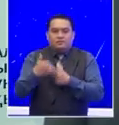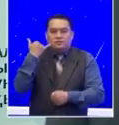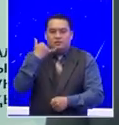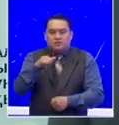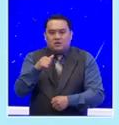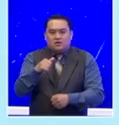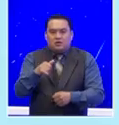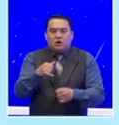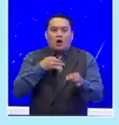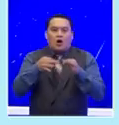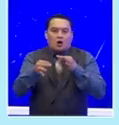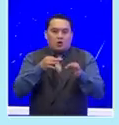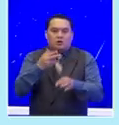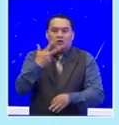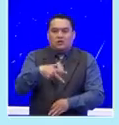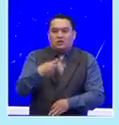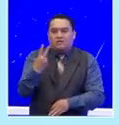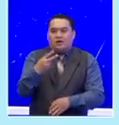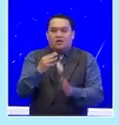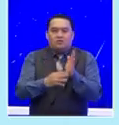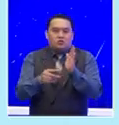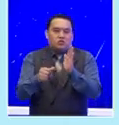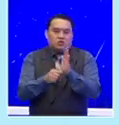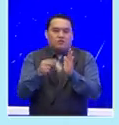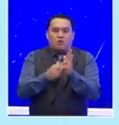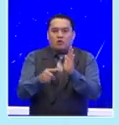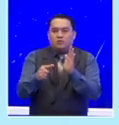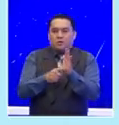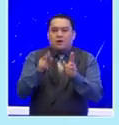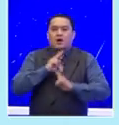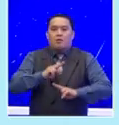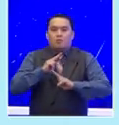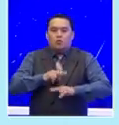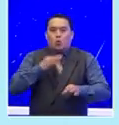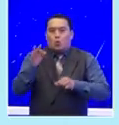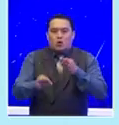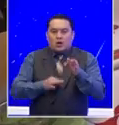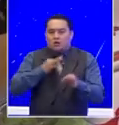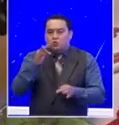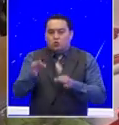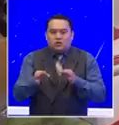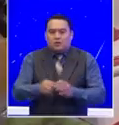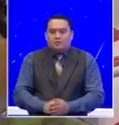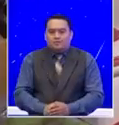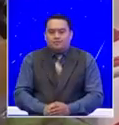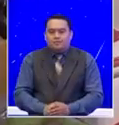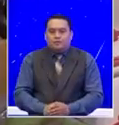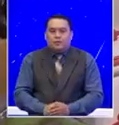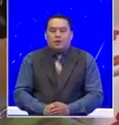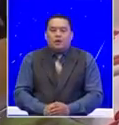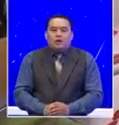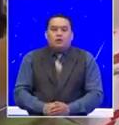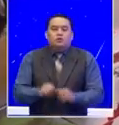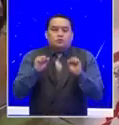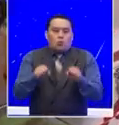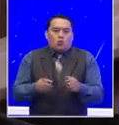и получить консультацию. 32-96-87, он работает круглосуточно. Данного рода компенсации граждане